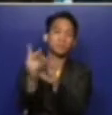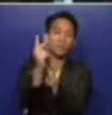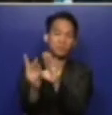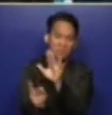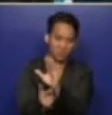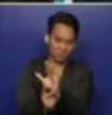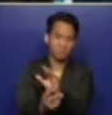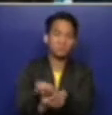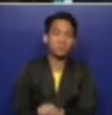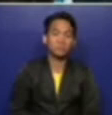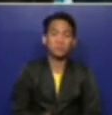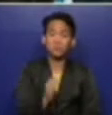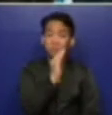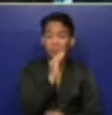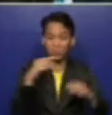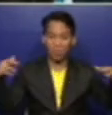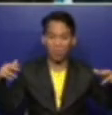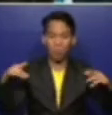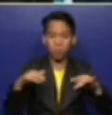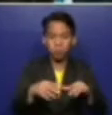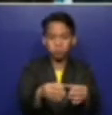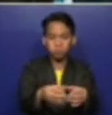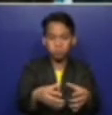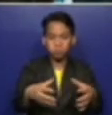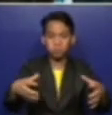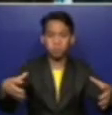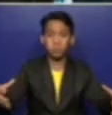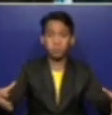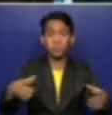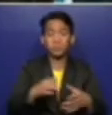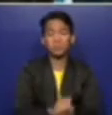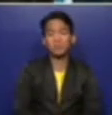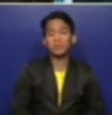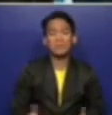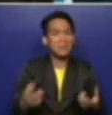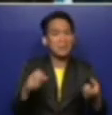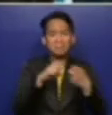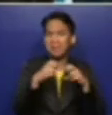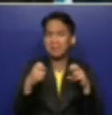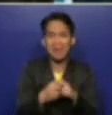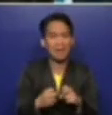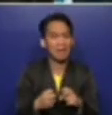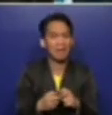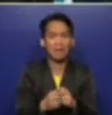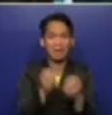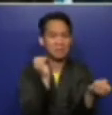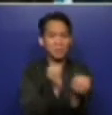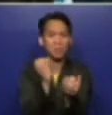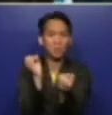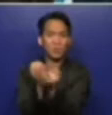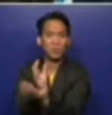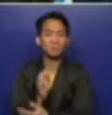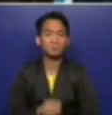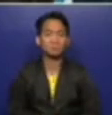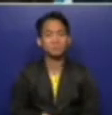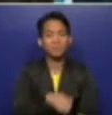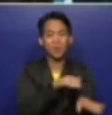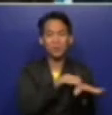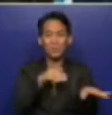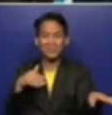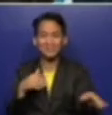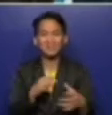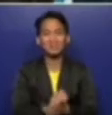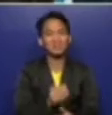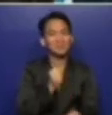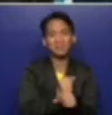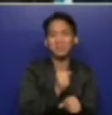ไม่ส่งผลกระทบต่อความสงบเรียบร้อยหรือศีลธรรมอันดีของประชาชนรวมทั้งสิทธิเสรีภาพของประชาชนทั่วไปด้วยใน